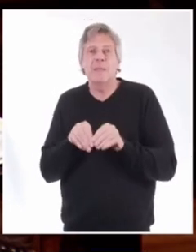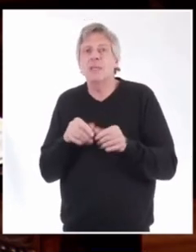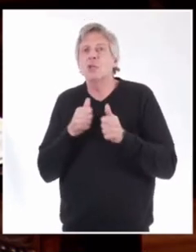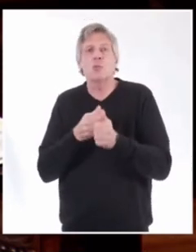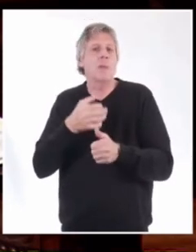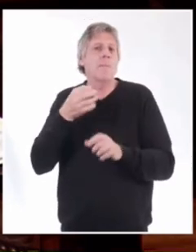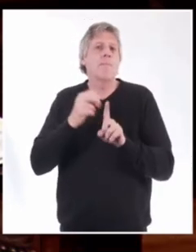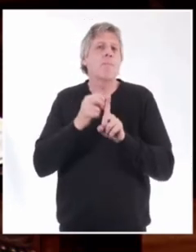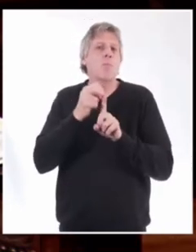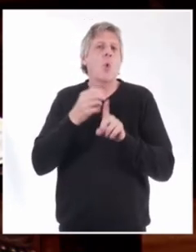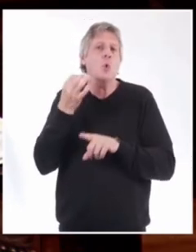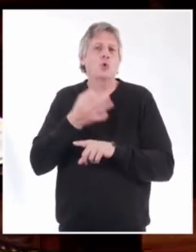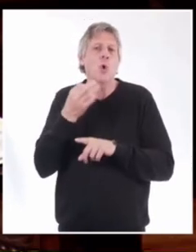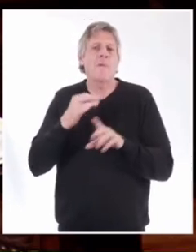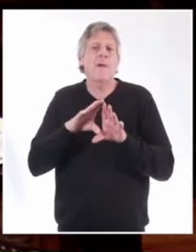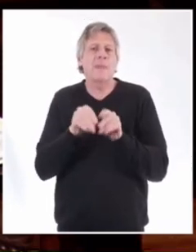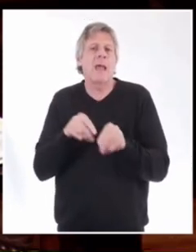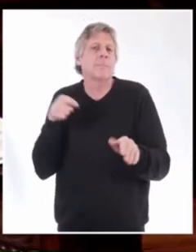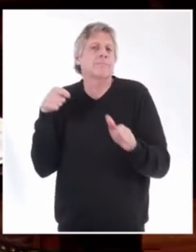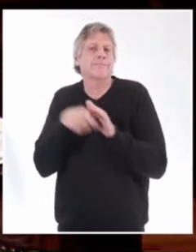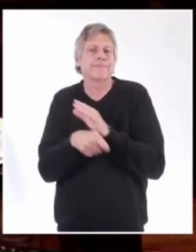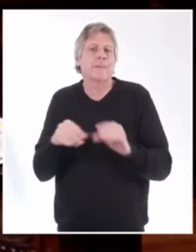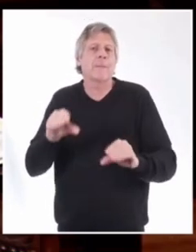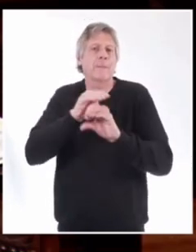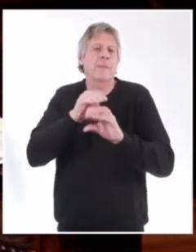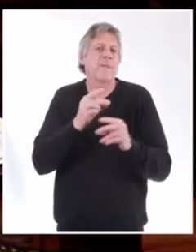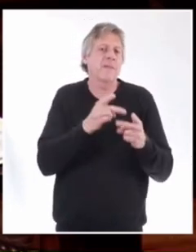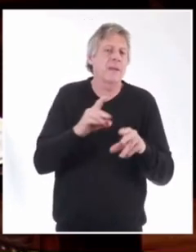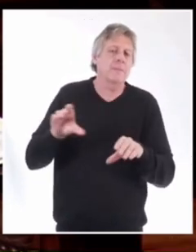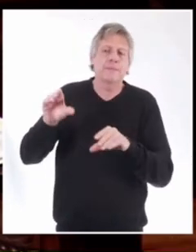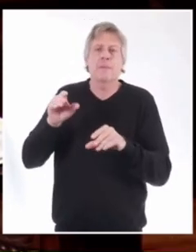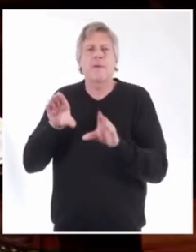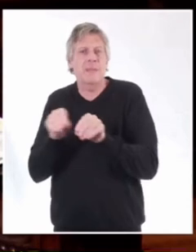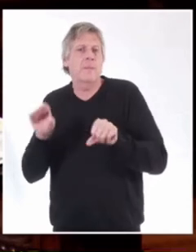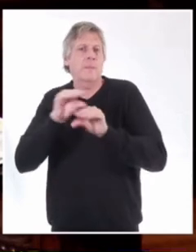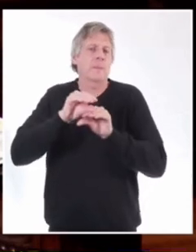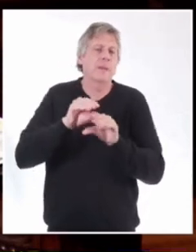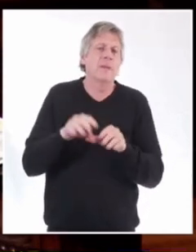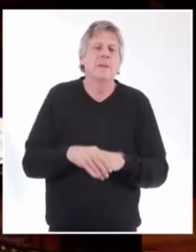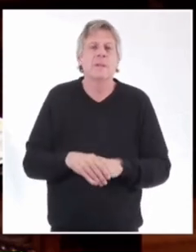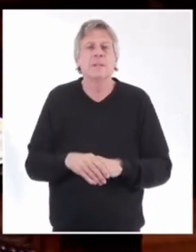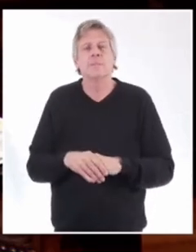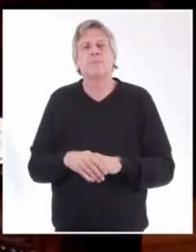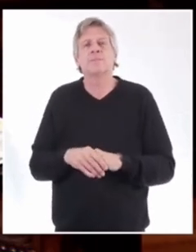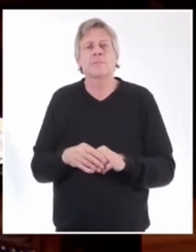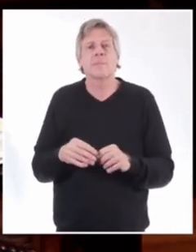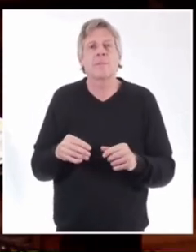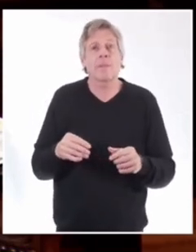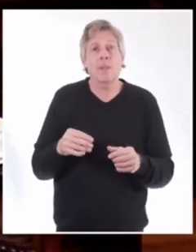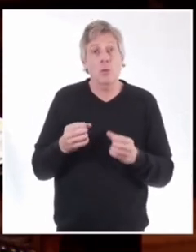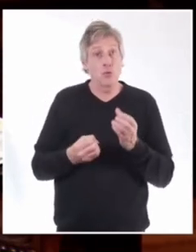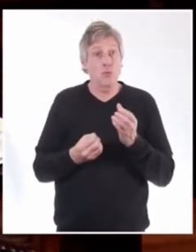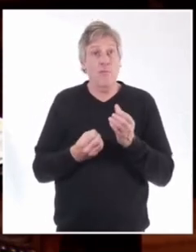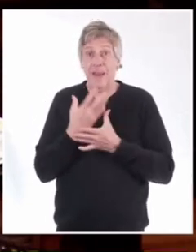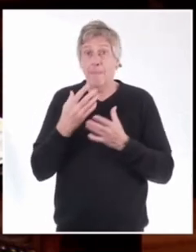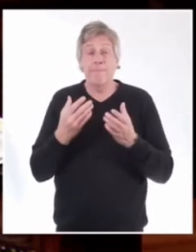familial. En 2021 et 2022, la nouvelle majorité d'alors avait poursuivi cet